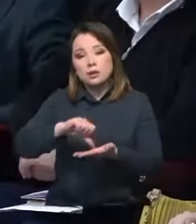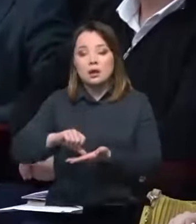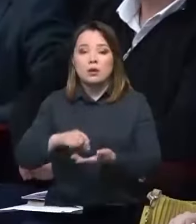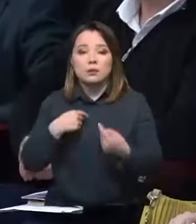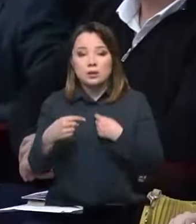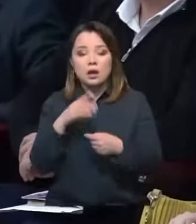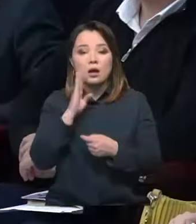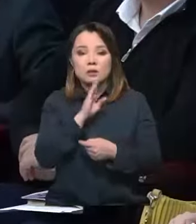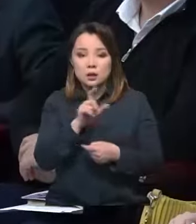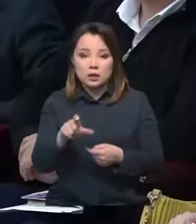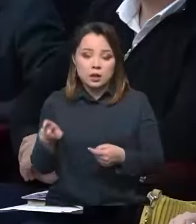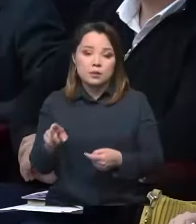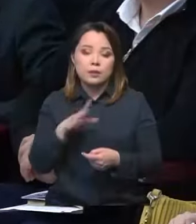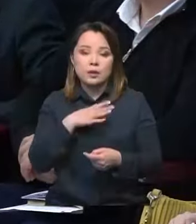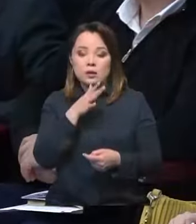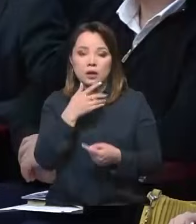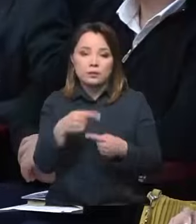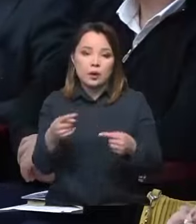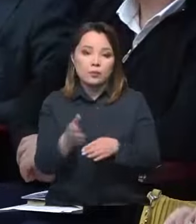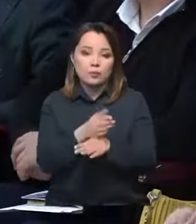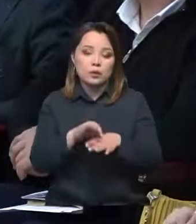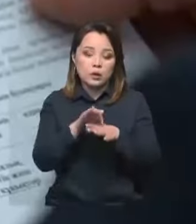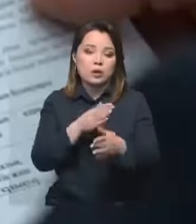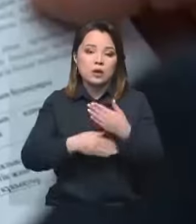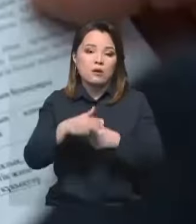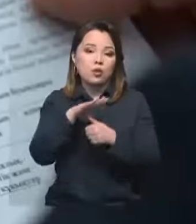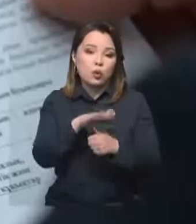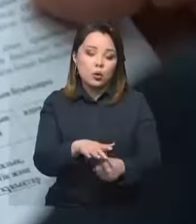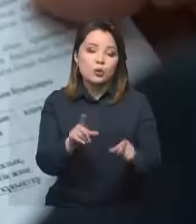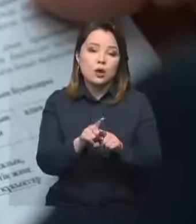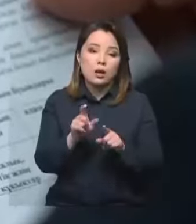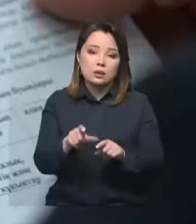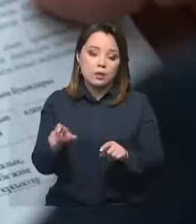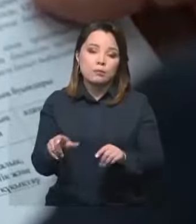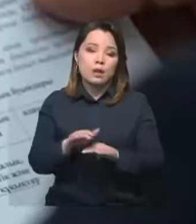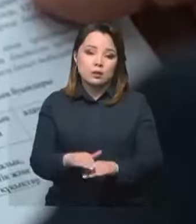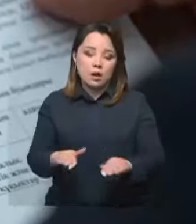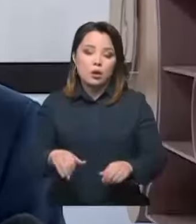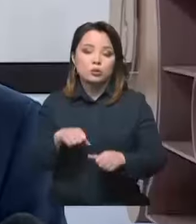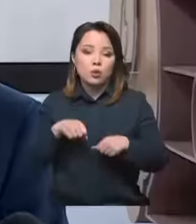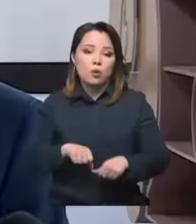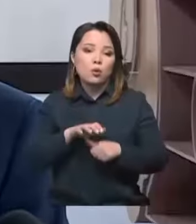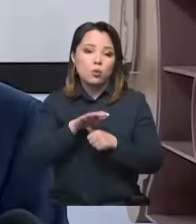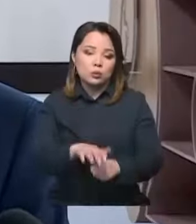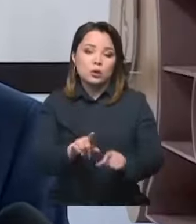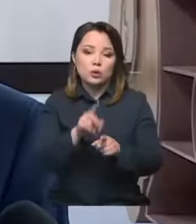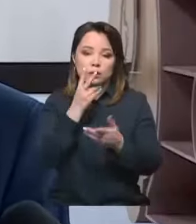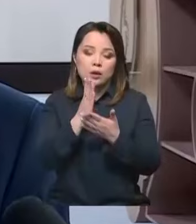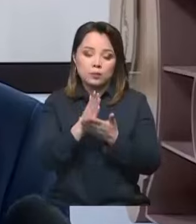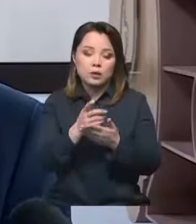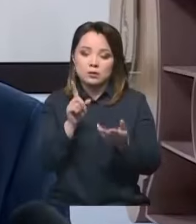азаптау, әйелдер ісі, нәсілдік кемсіту, мүгедектерді қорлау, адам және бала құқықтары бойынша жүгінуге болады.